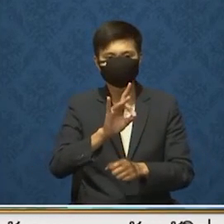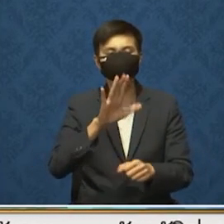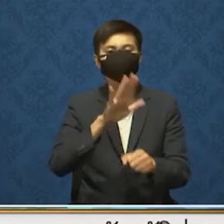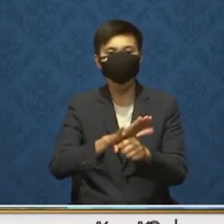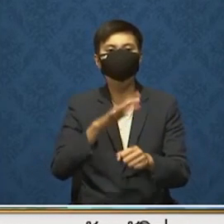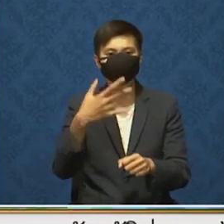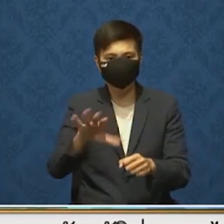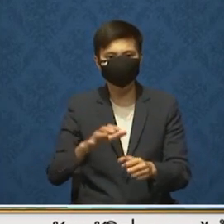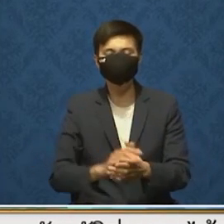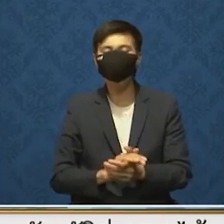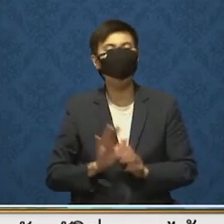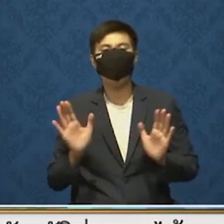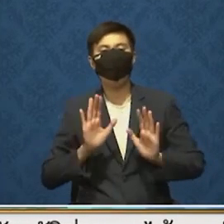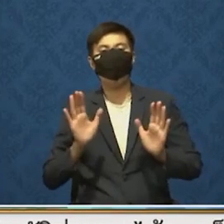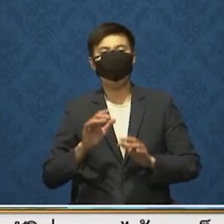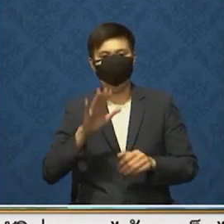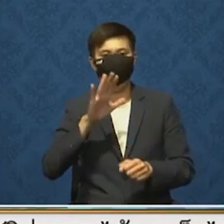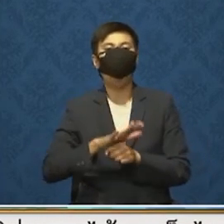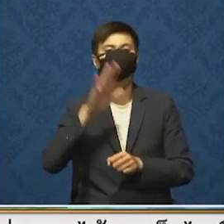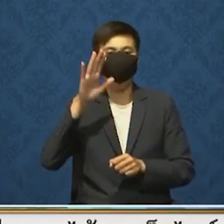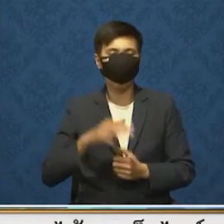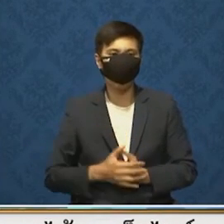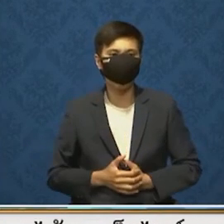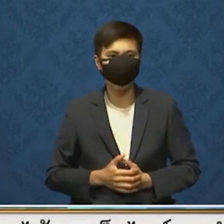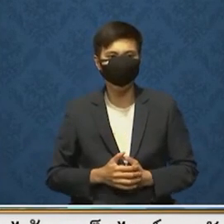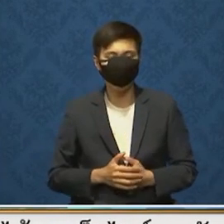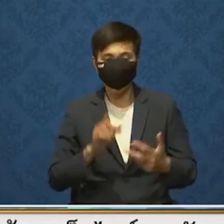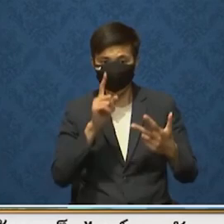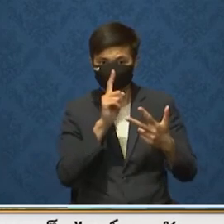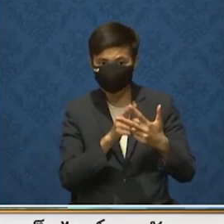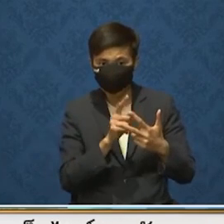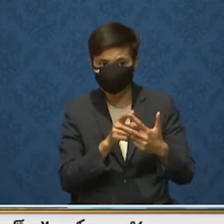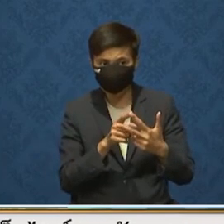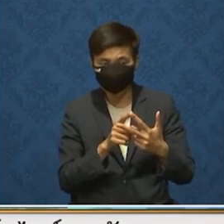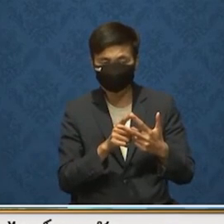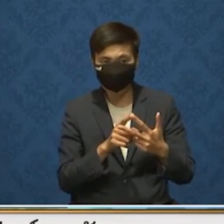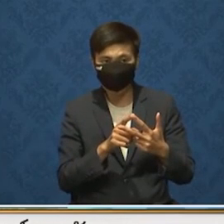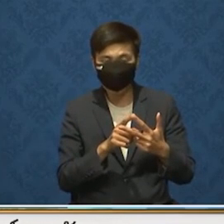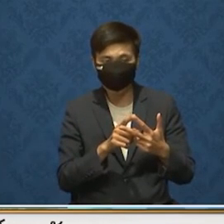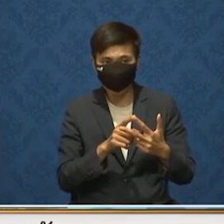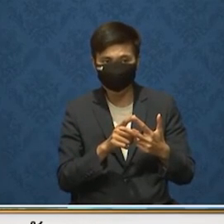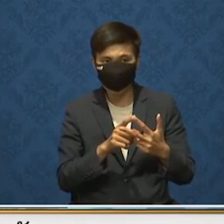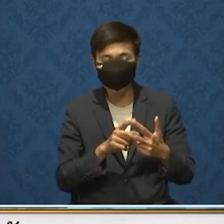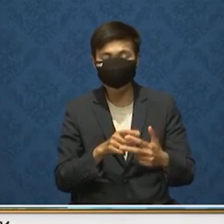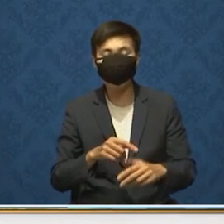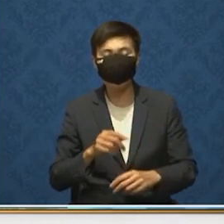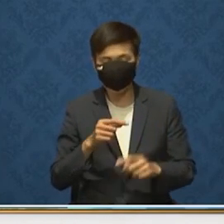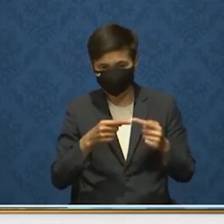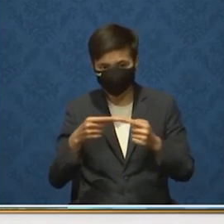ไมเอาแล้ว หรอถ้ายเอาต่อก็ต้องหนี หนไปนอกประเทศ